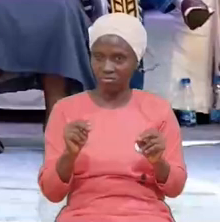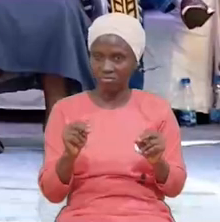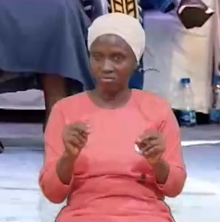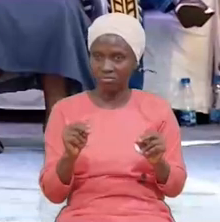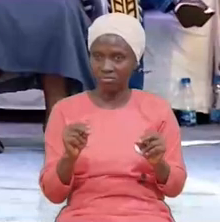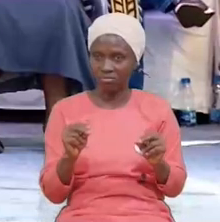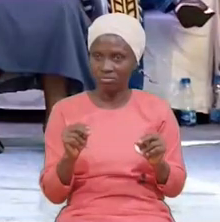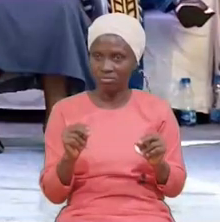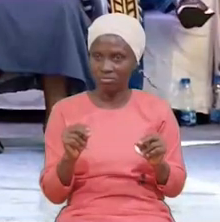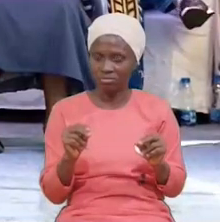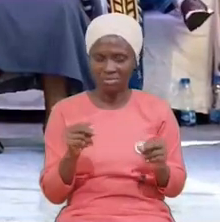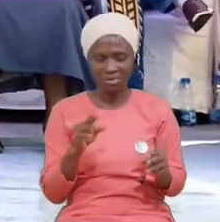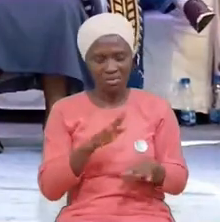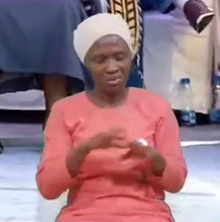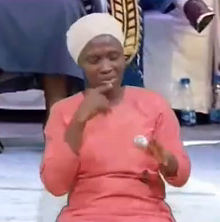Elle va me tuer.